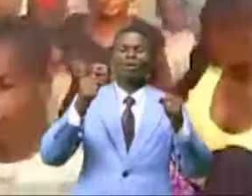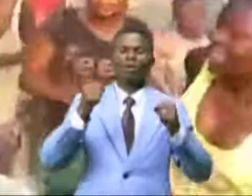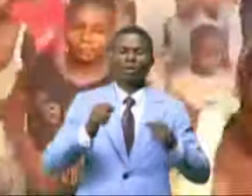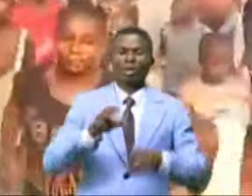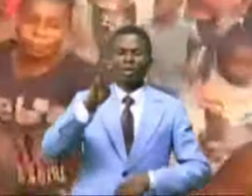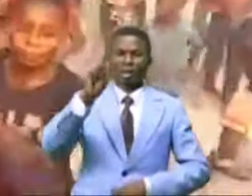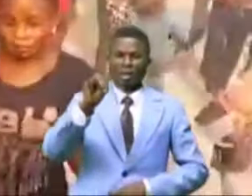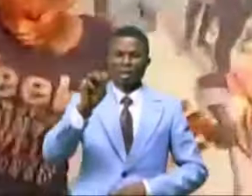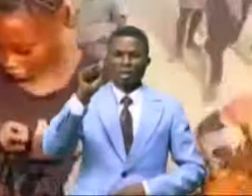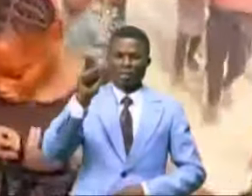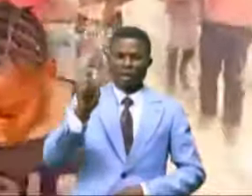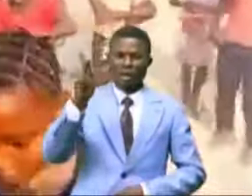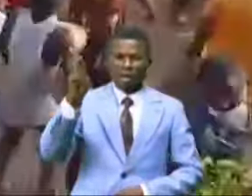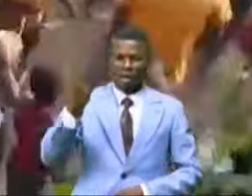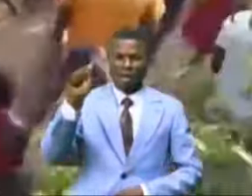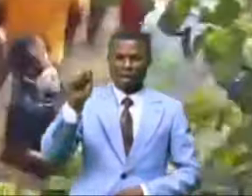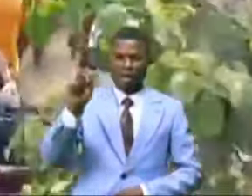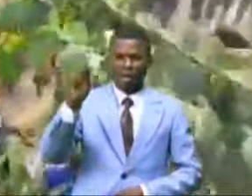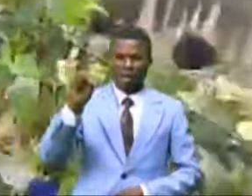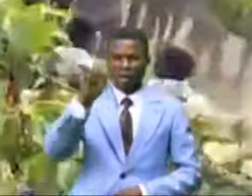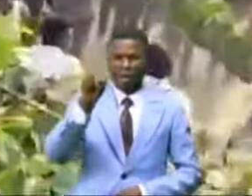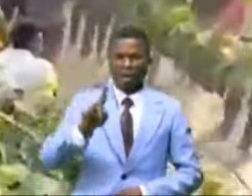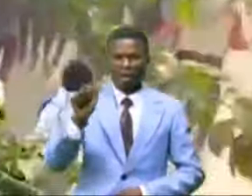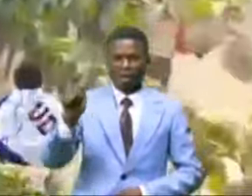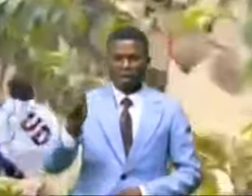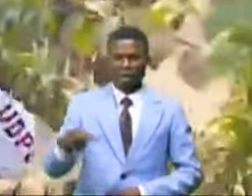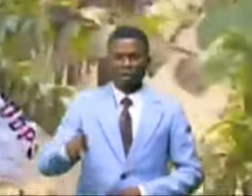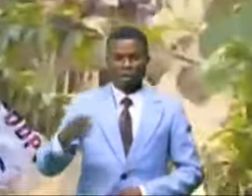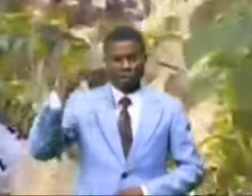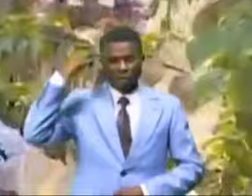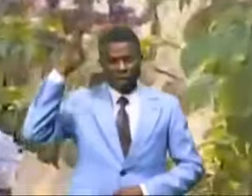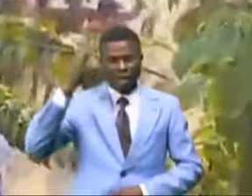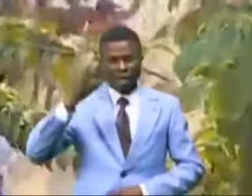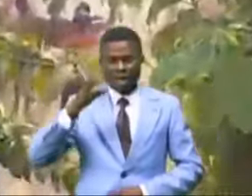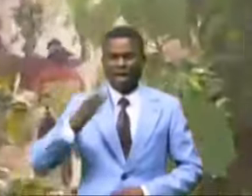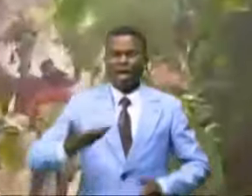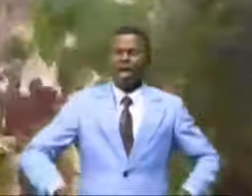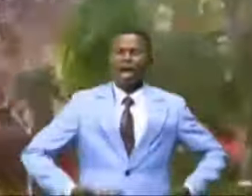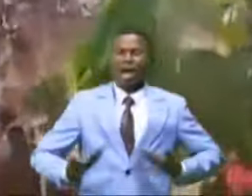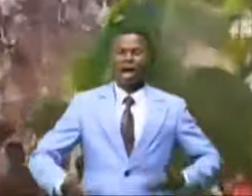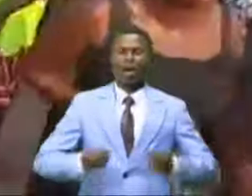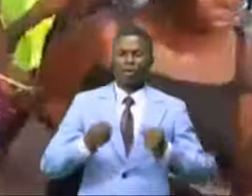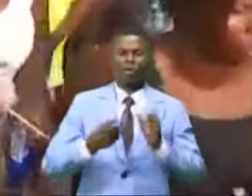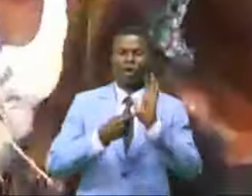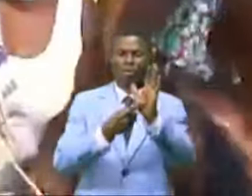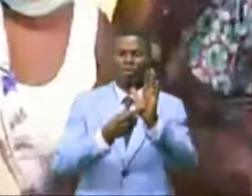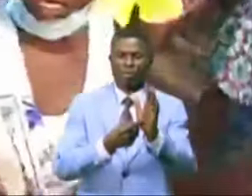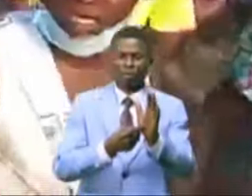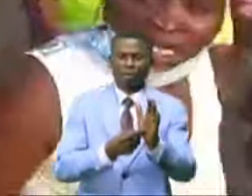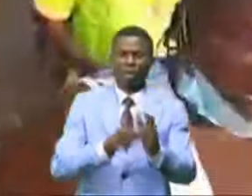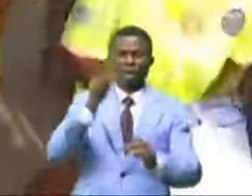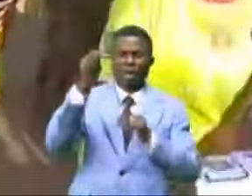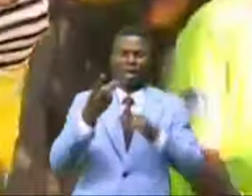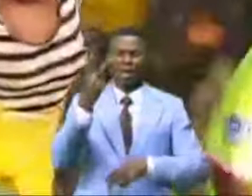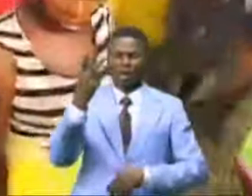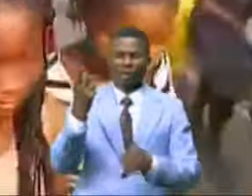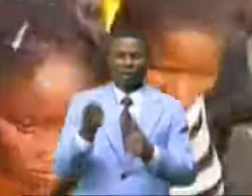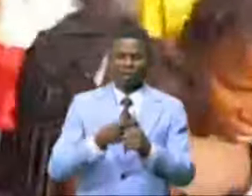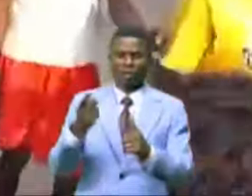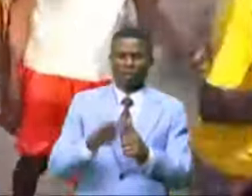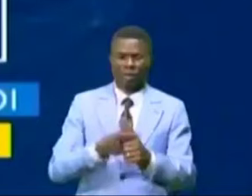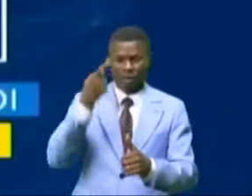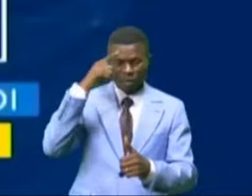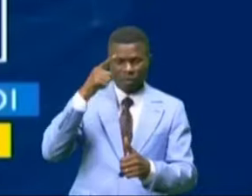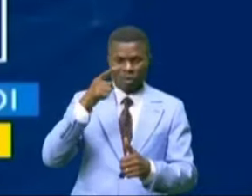Makanza, dans la province de l'Équateur, n'a pas caché sa joie, qui s'est manifestée en deux dimensions. D'abord, pour